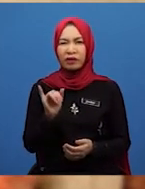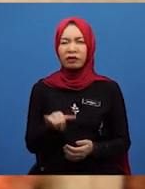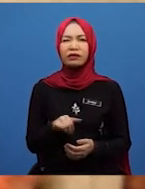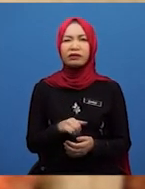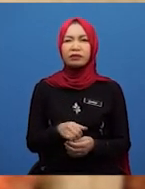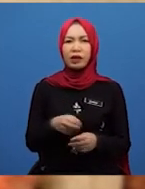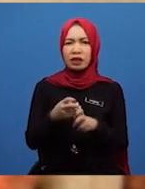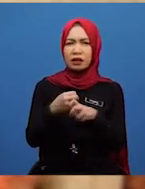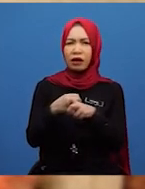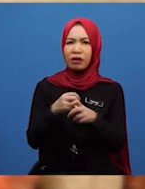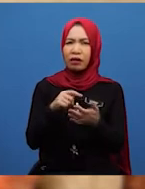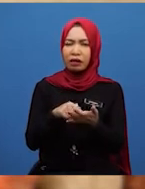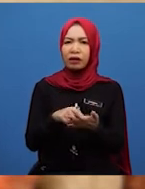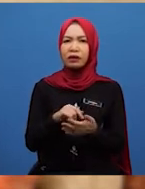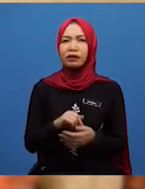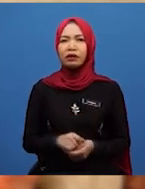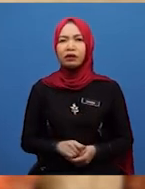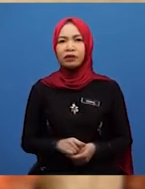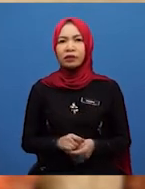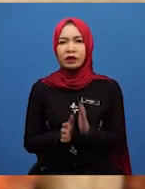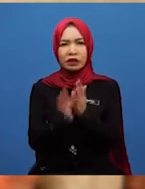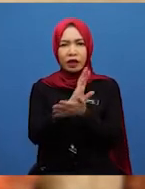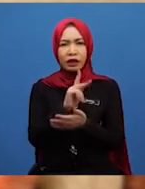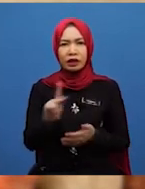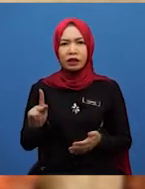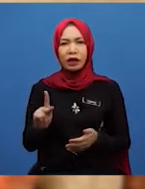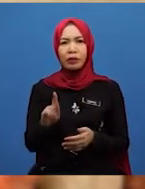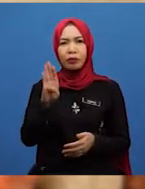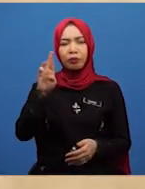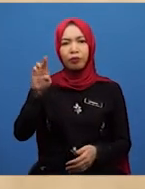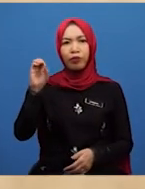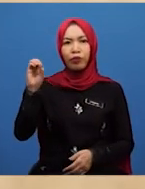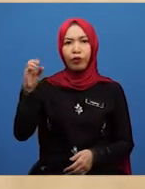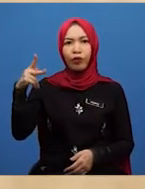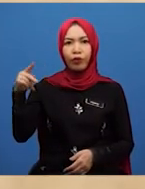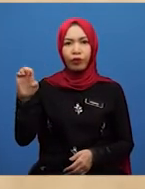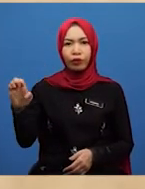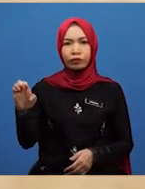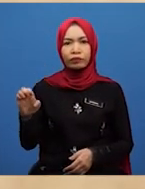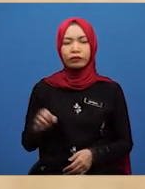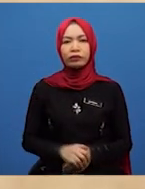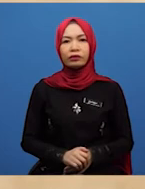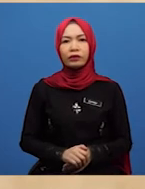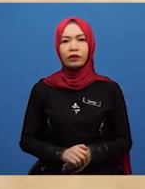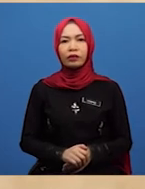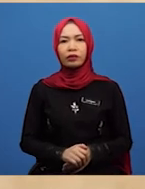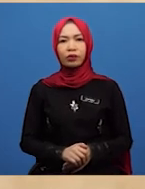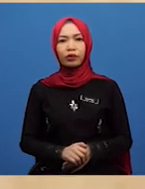yang telah membuka ruang untuk James Brooke mendapatkan Sarawak. Bagaimana, murid-murid